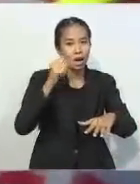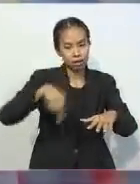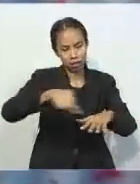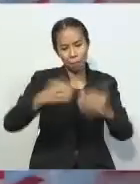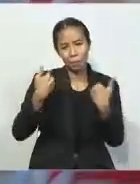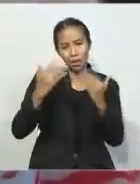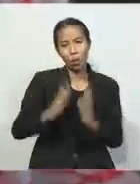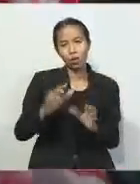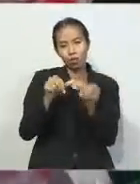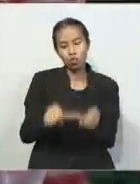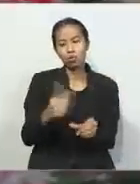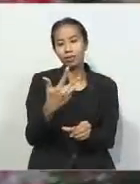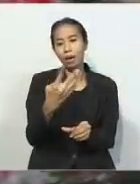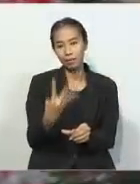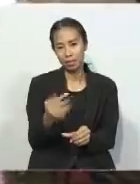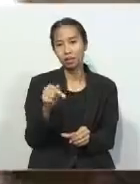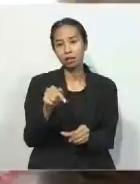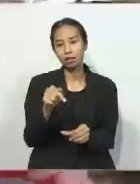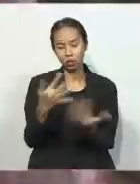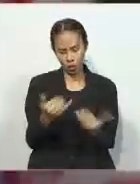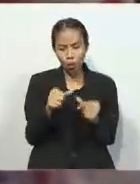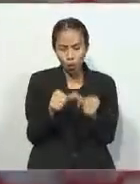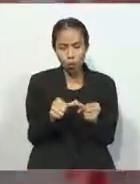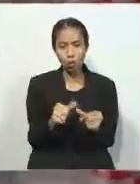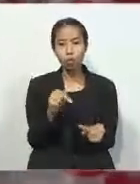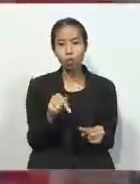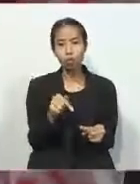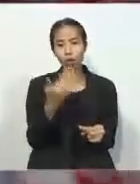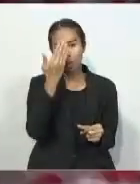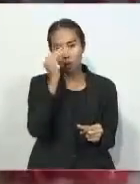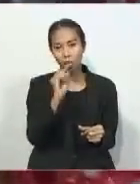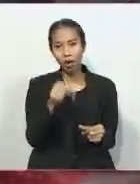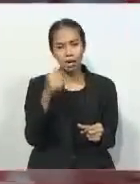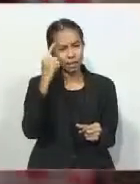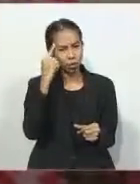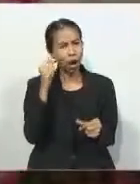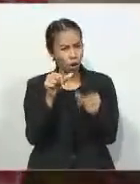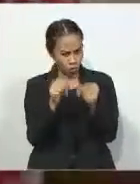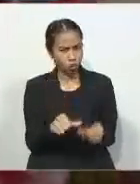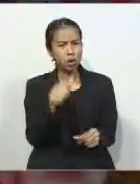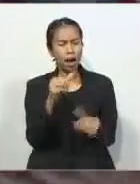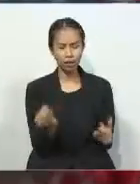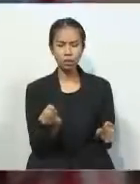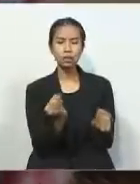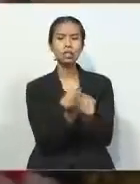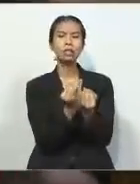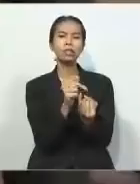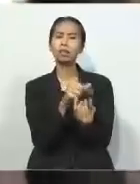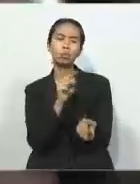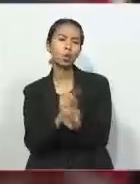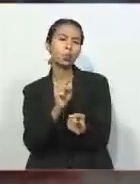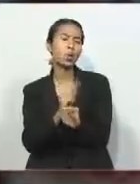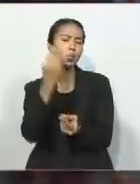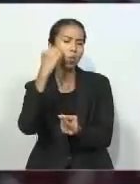ที่นี่นะครับเขาบอกว่าตอนนี้ยังนะฮะเพราะว่าเชื่อว่าจะอยู่ได้แล้วก็ชินกับการเจอสภาพแบบ